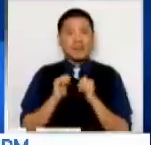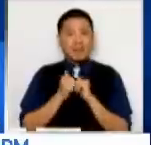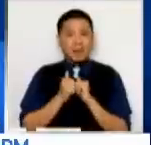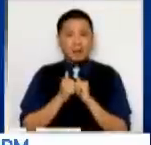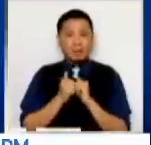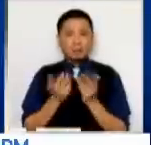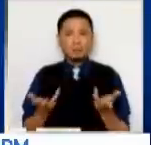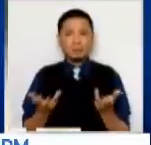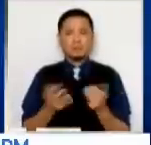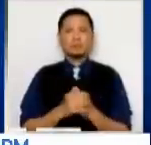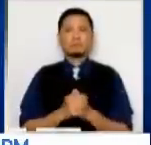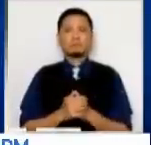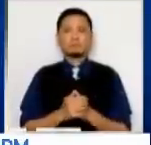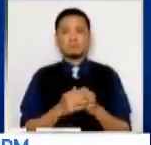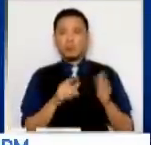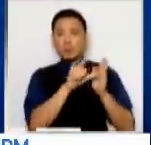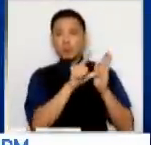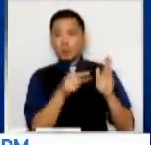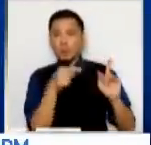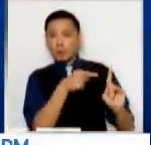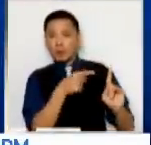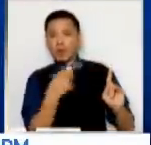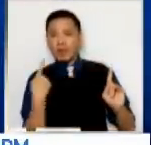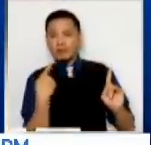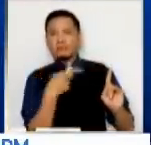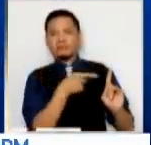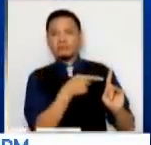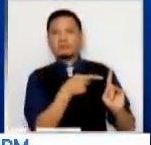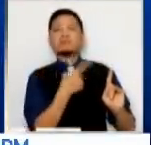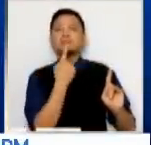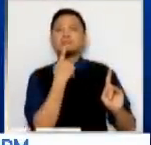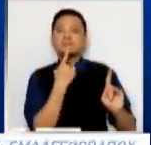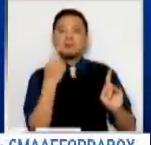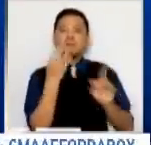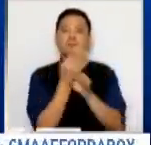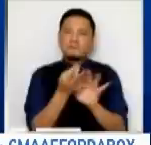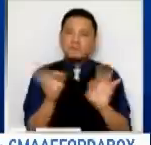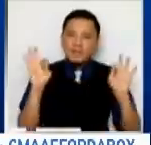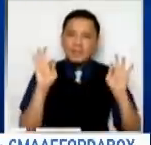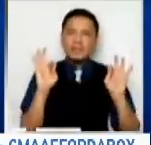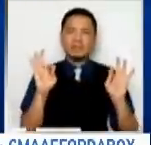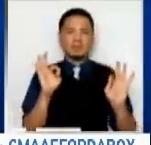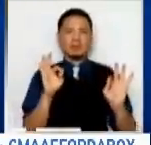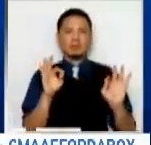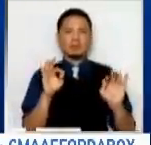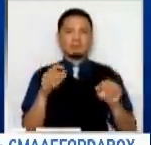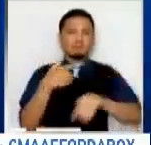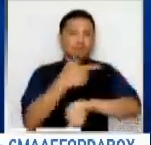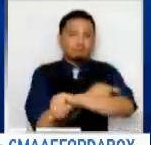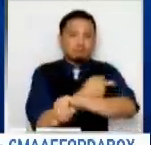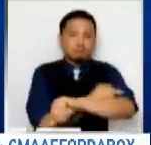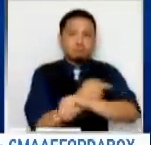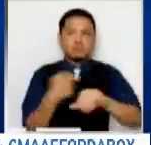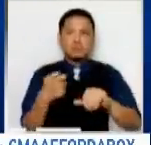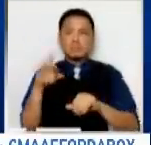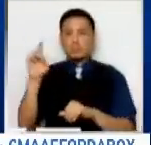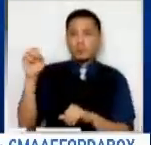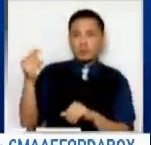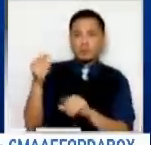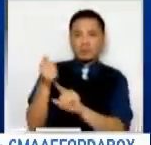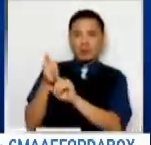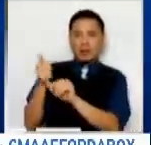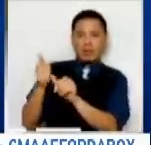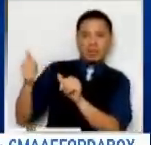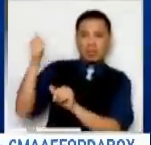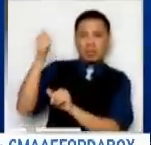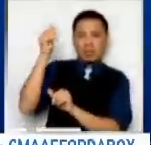batas, libre at mandatory ang COVID vaccination sa mga taong itatakda ng Department of Health. Gayunman, pwedeng ma-exempt